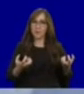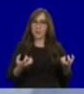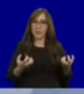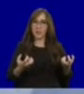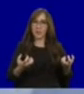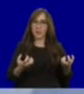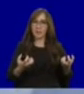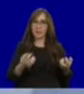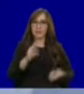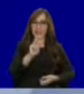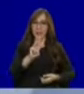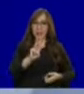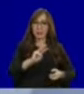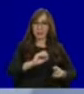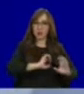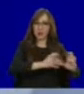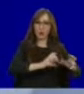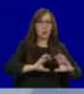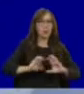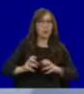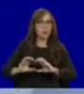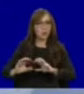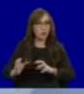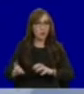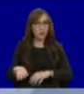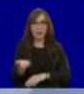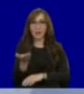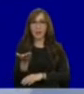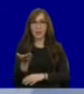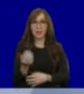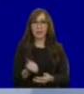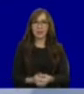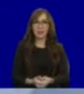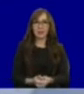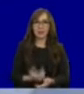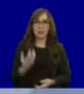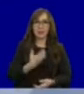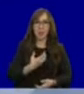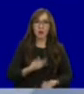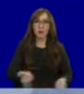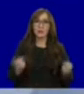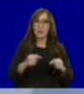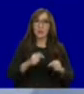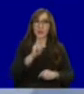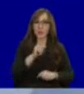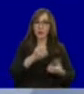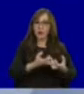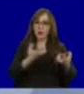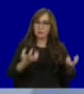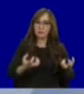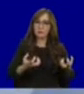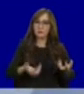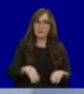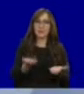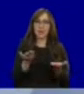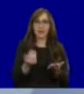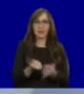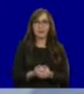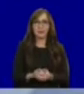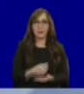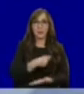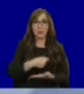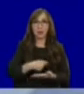rombel, dari 1 rombel dipecah 3, silakan. Mau dipecah menjadi 2, silakan. Kita memberikan kebebasan sekolah untuk menentukan